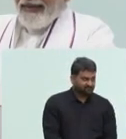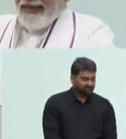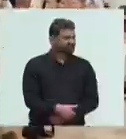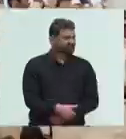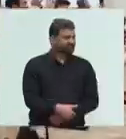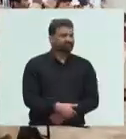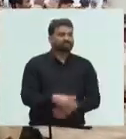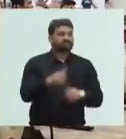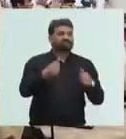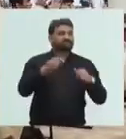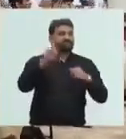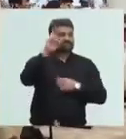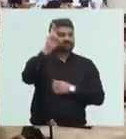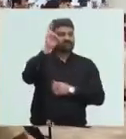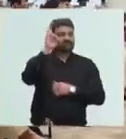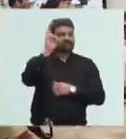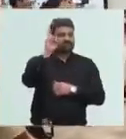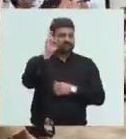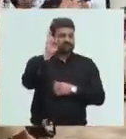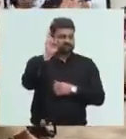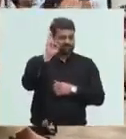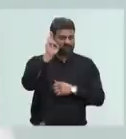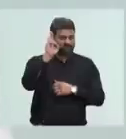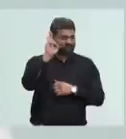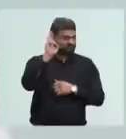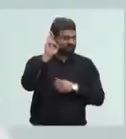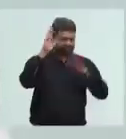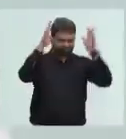बहुत सपोर्ट करता है। रोहित जी,